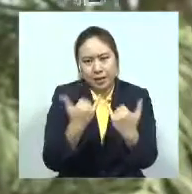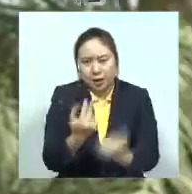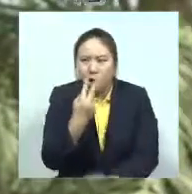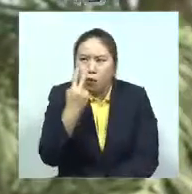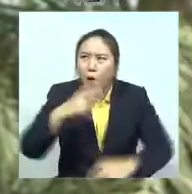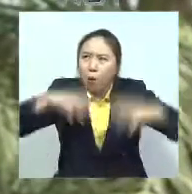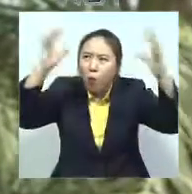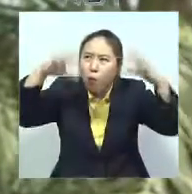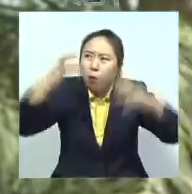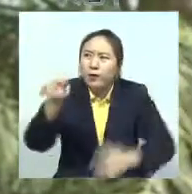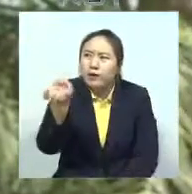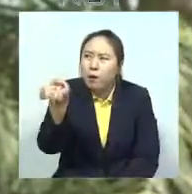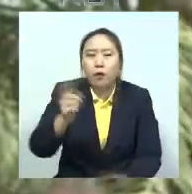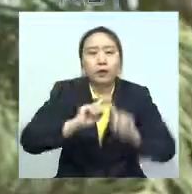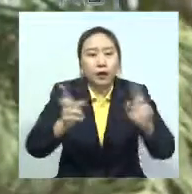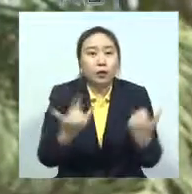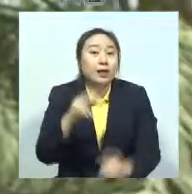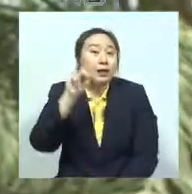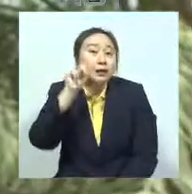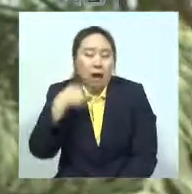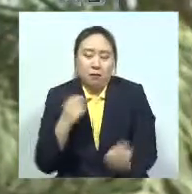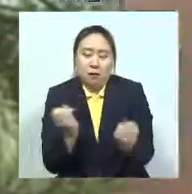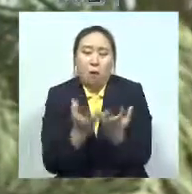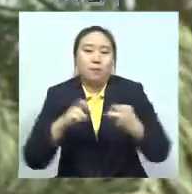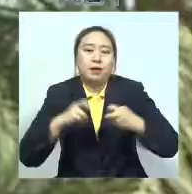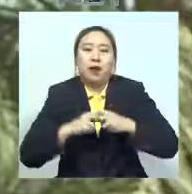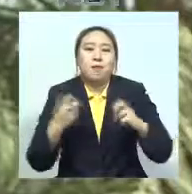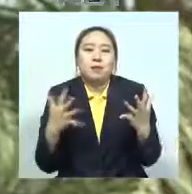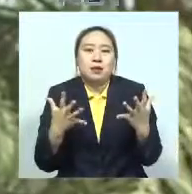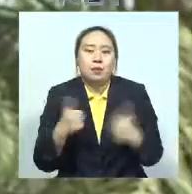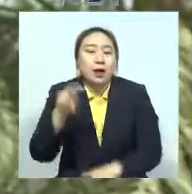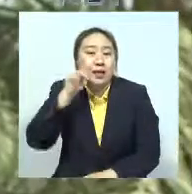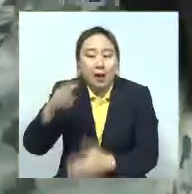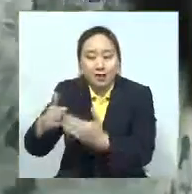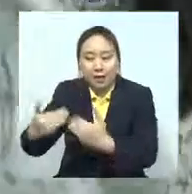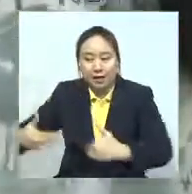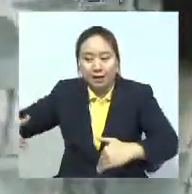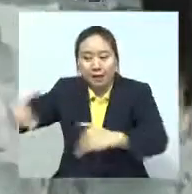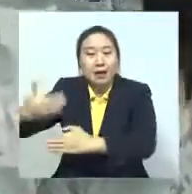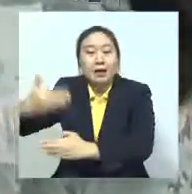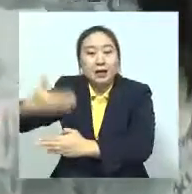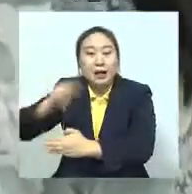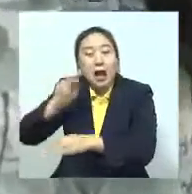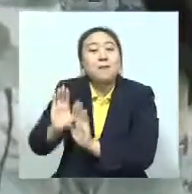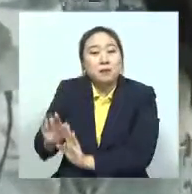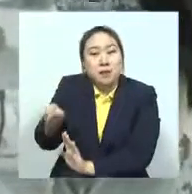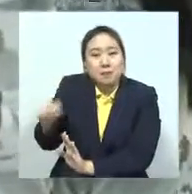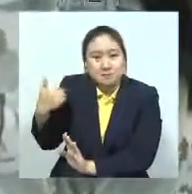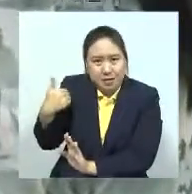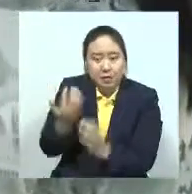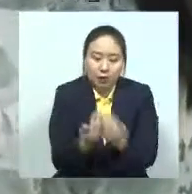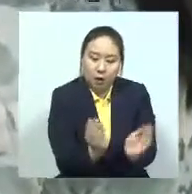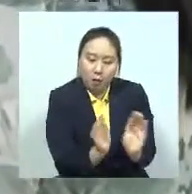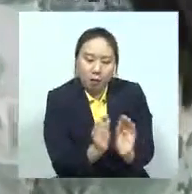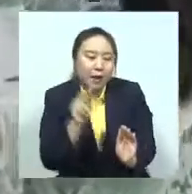นก็น้อยกว่าปีที่แล้วแต่ว่าเรื่องน้ำเนี่ยยังไม่ได้รับผลกระทบเพราะว่าใช้น้ำจากอ่างเก็บน้ำห้วยไสงามซึ่งแต่ละครอบครัวช่วงนี้